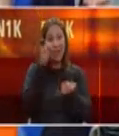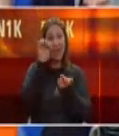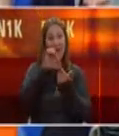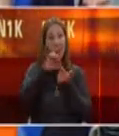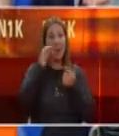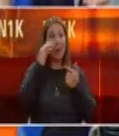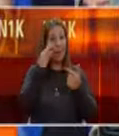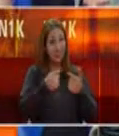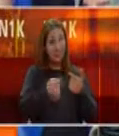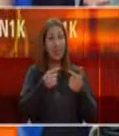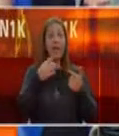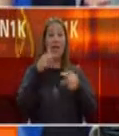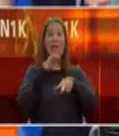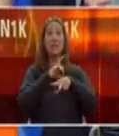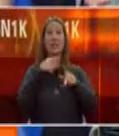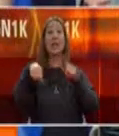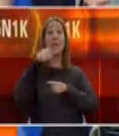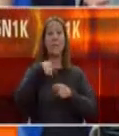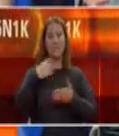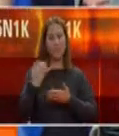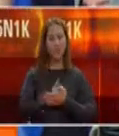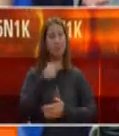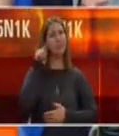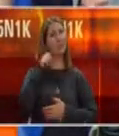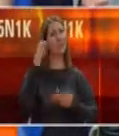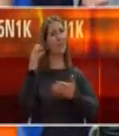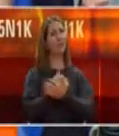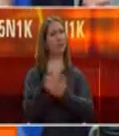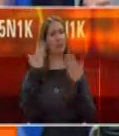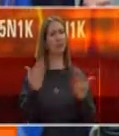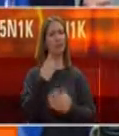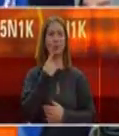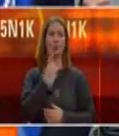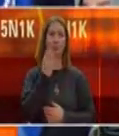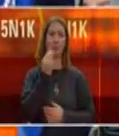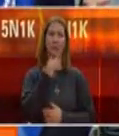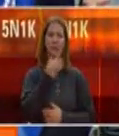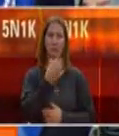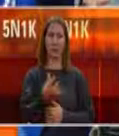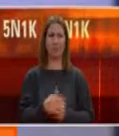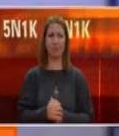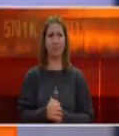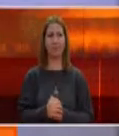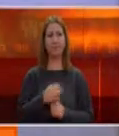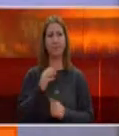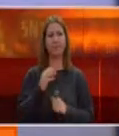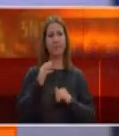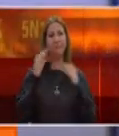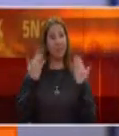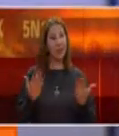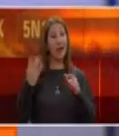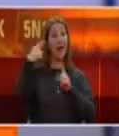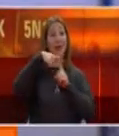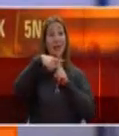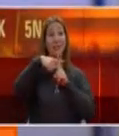ölçtürün. Üçüncüsü, hastalara ben başardım, sizler de başarabilirsiniz diyorum. Çok teşekkür ederiz. Sağ olun. Ayrıca